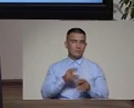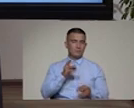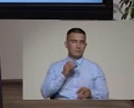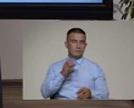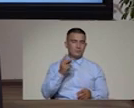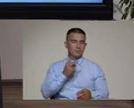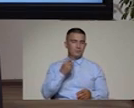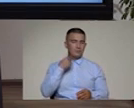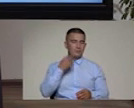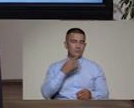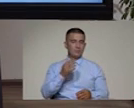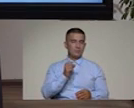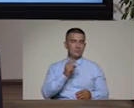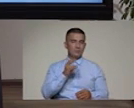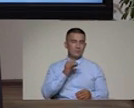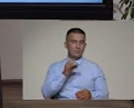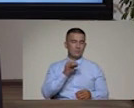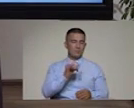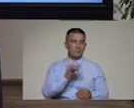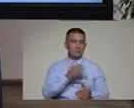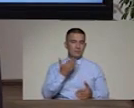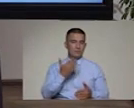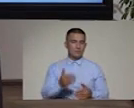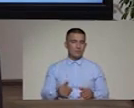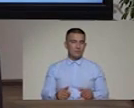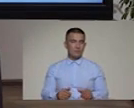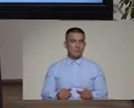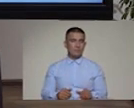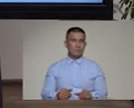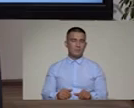gidroksid esa amfoter xossaga ega emas. Bu yerda